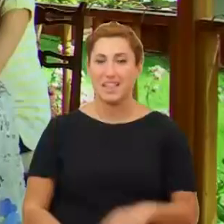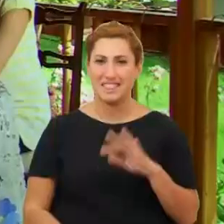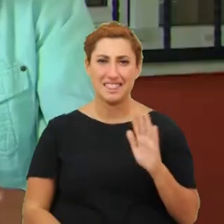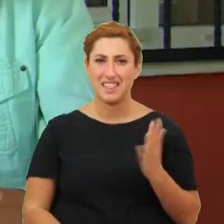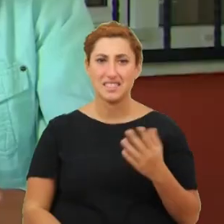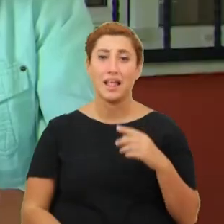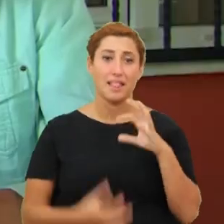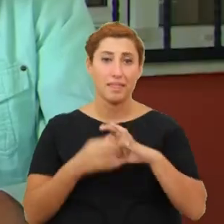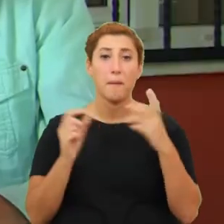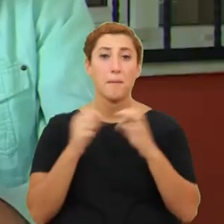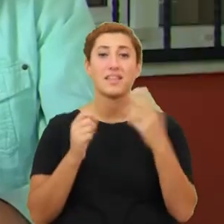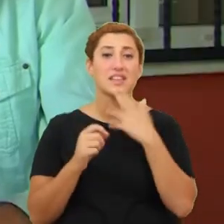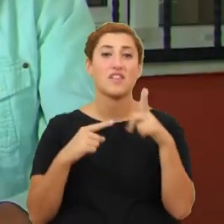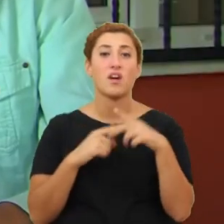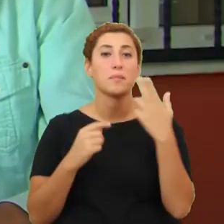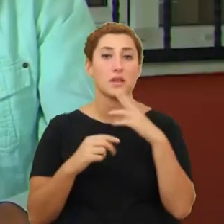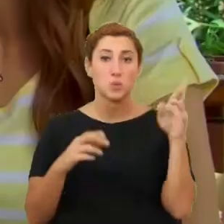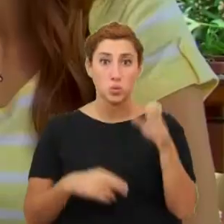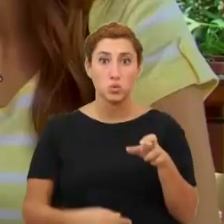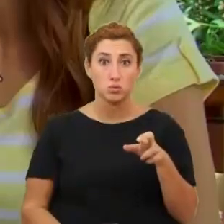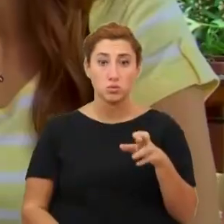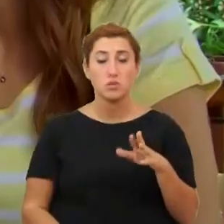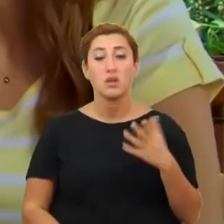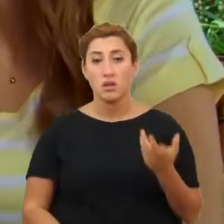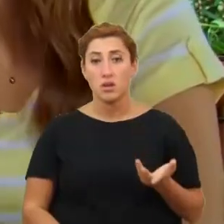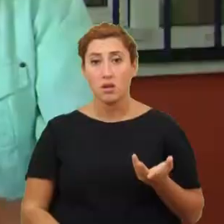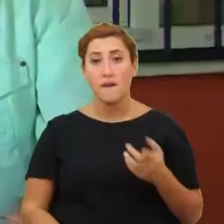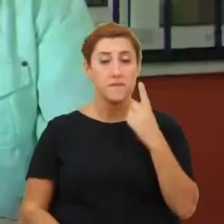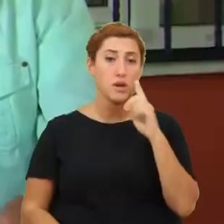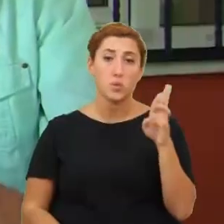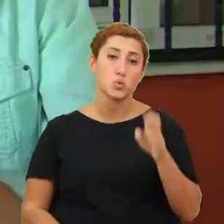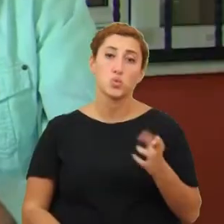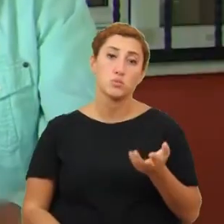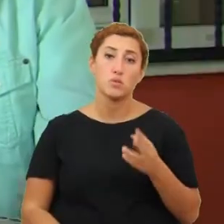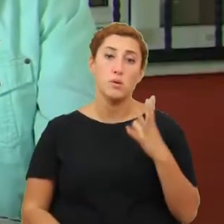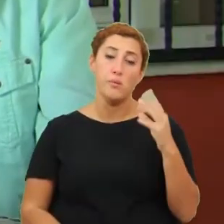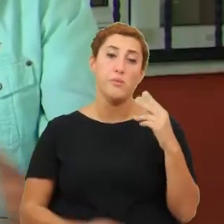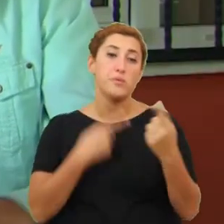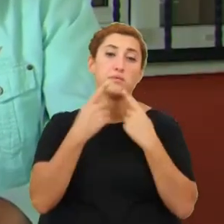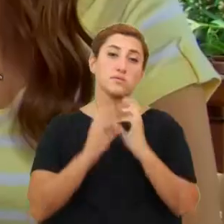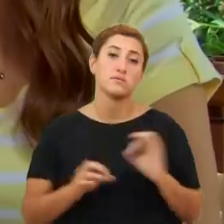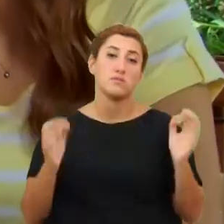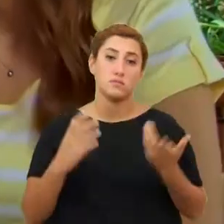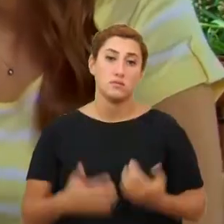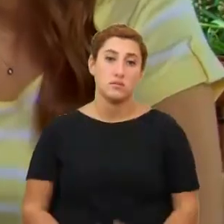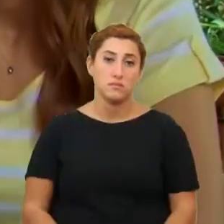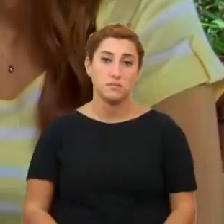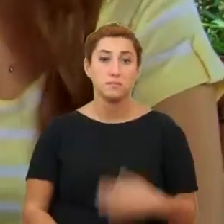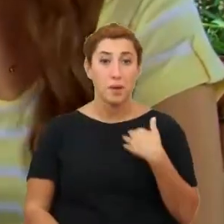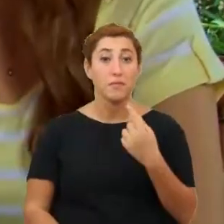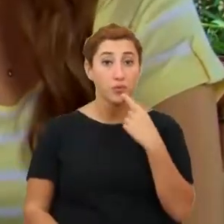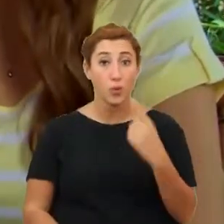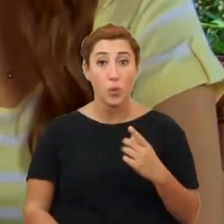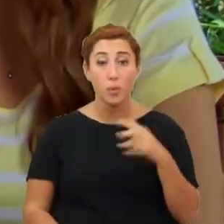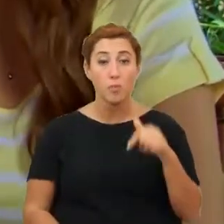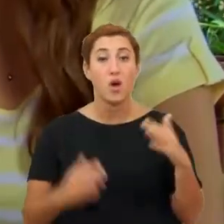Nasıl ya? Demek Badire teyze ile Fatma teyze küsmüş ha. Ya vallahi küsmüşler. Baya baya konuşmuyorlar ya. Ya ben de diyorum